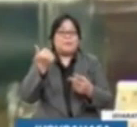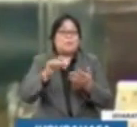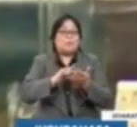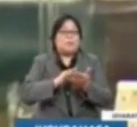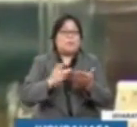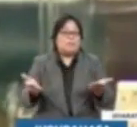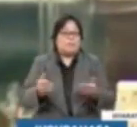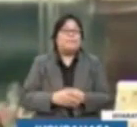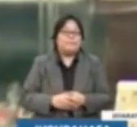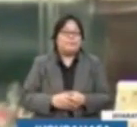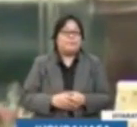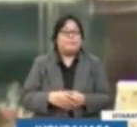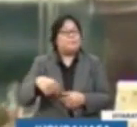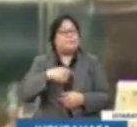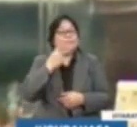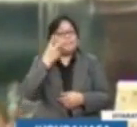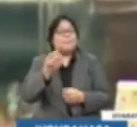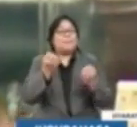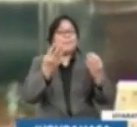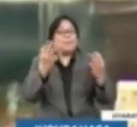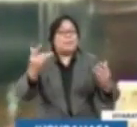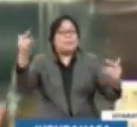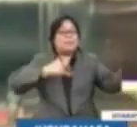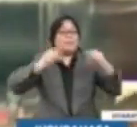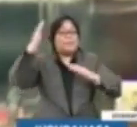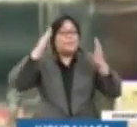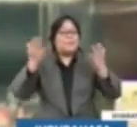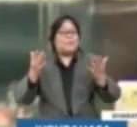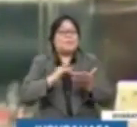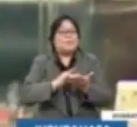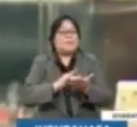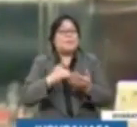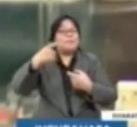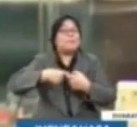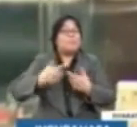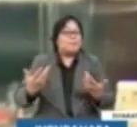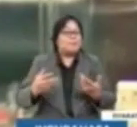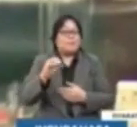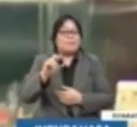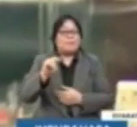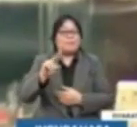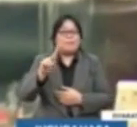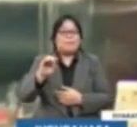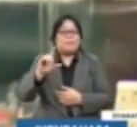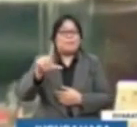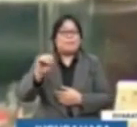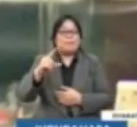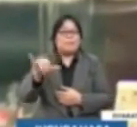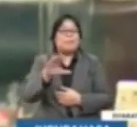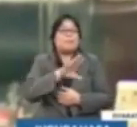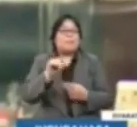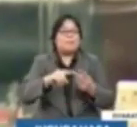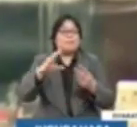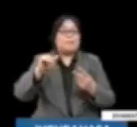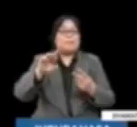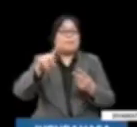rubah tanya dangkal tidak lihat Kebanyakan yang datang kesini adalah untuk mendapat rata berkaitan dengan onkologi ada juga